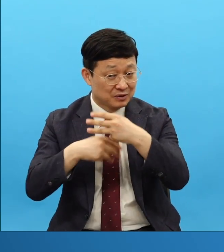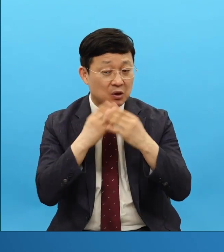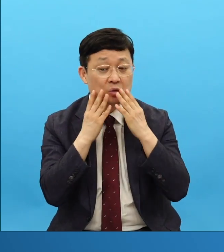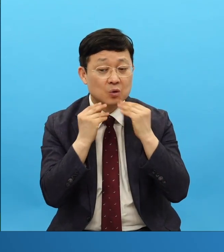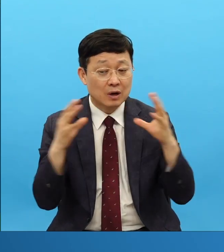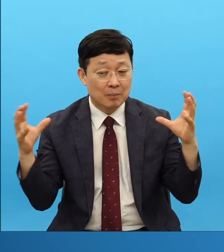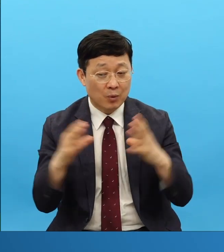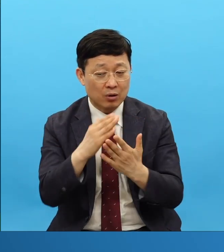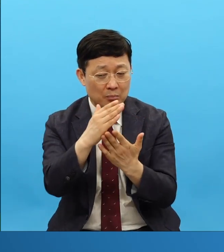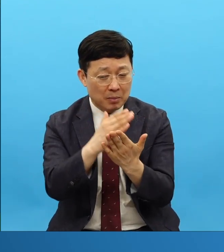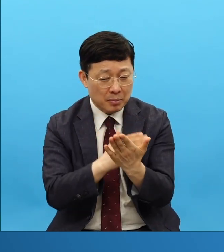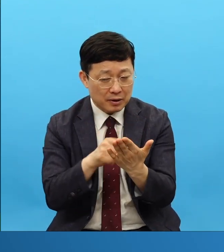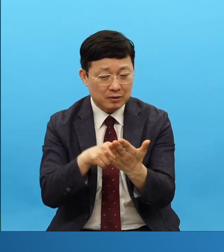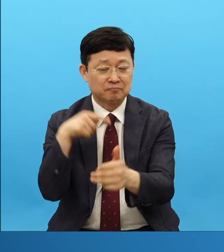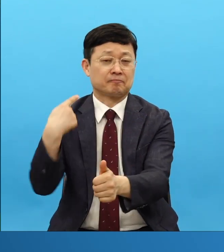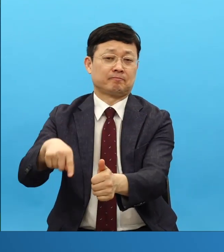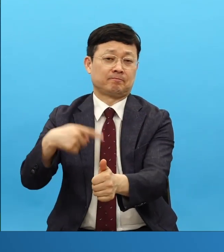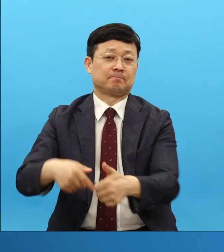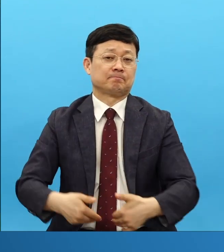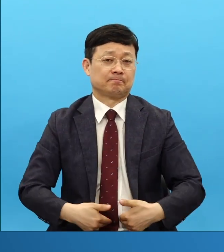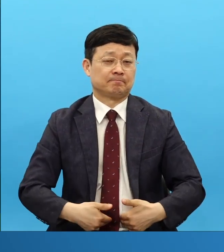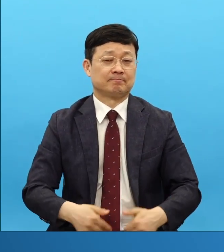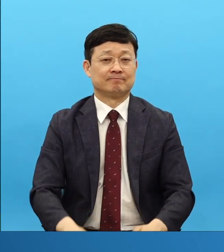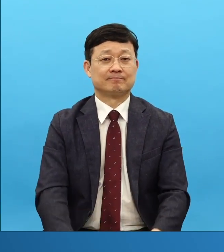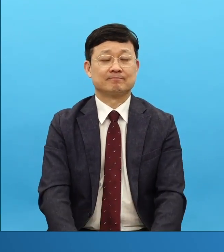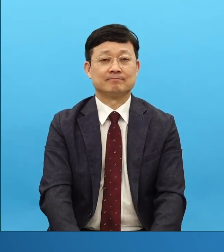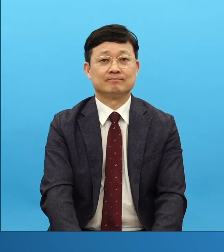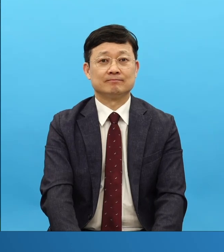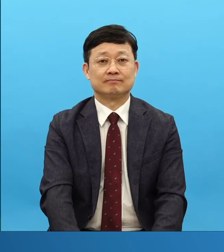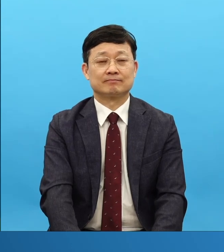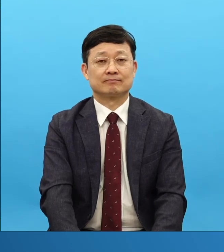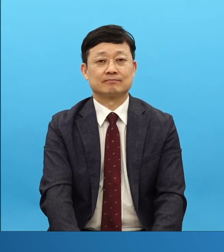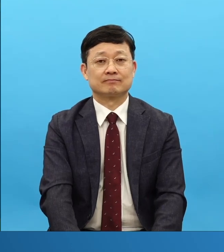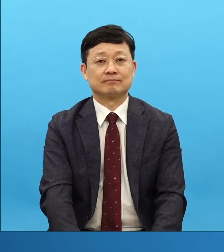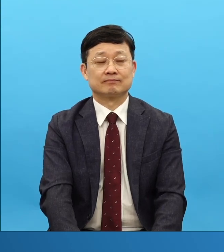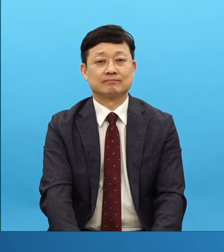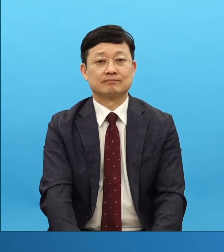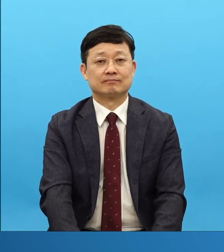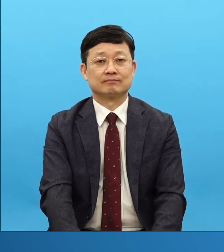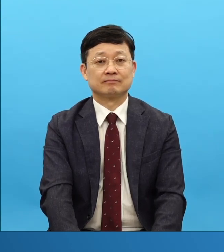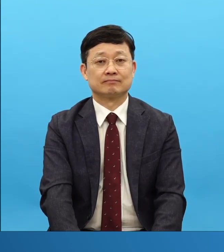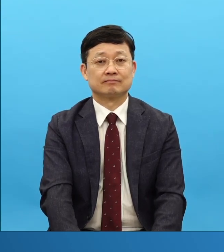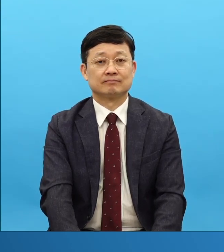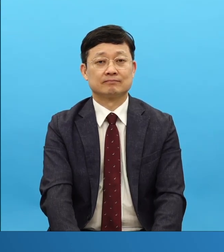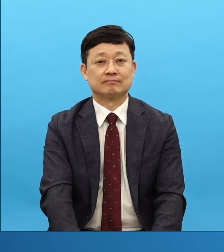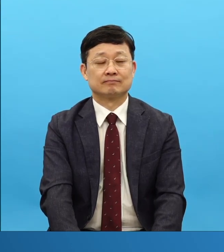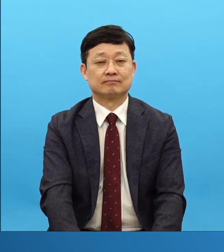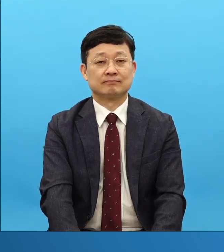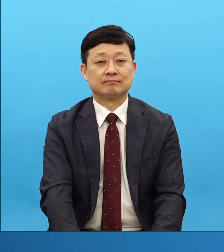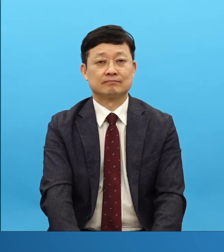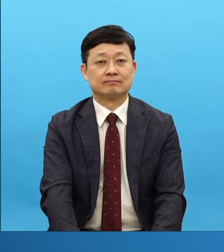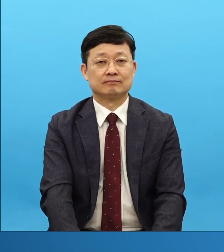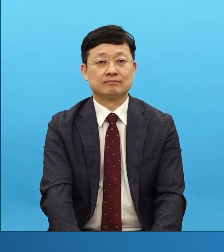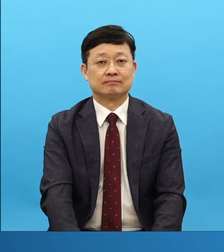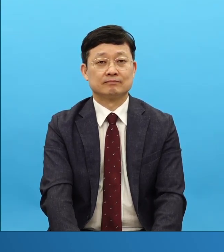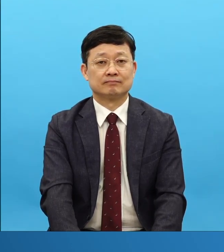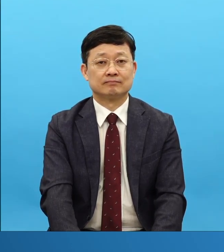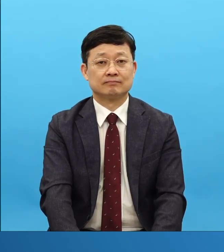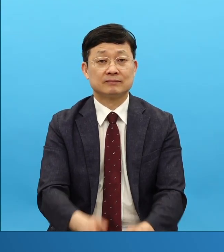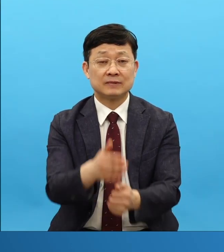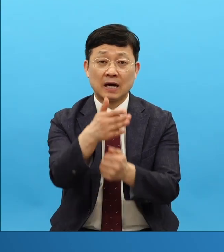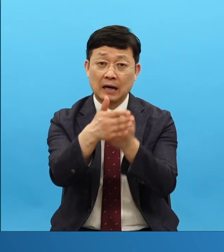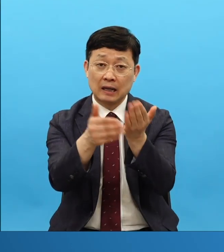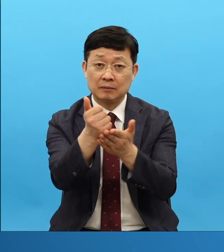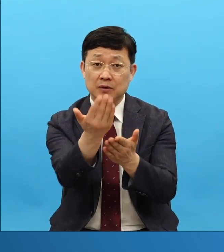realistically, how to do this prayer, it's going to come out, and we must show our remnants. 그래서 하나님이 여러분을 증인으로